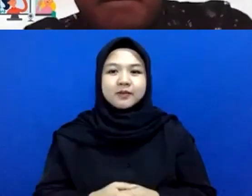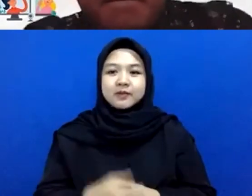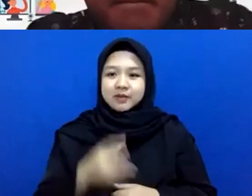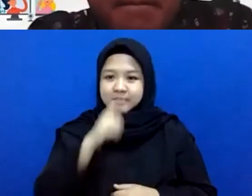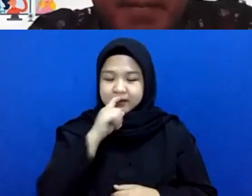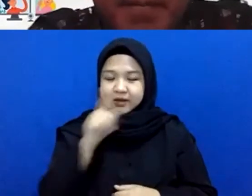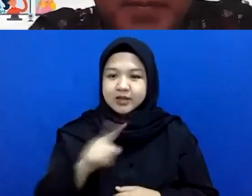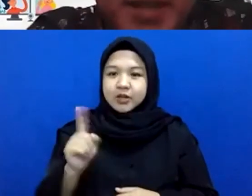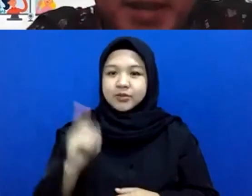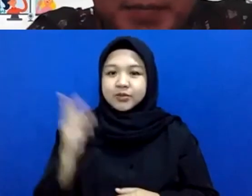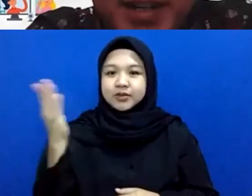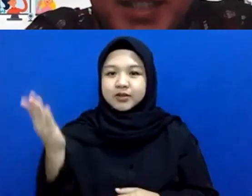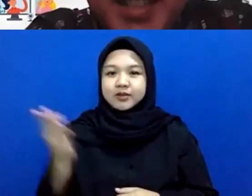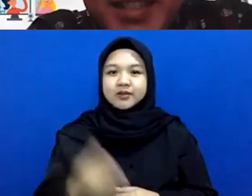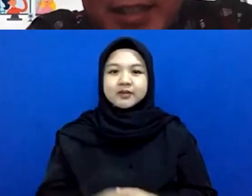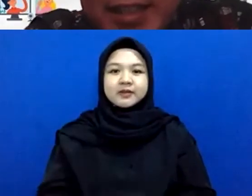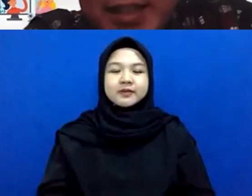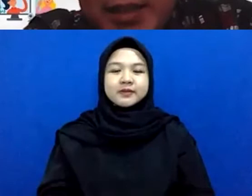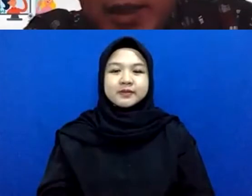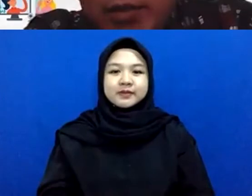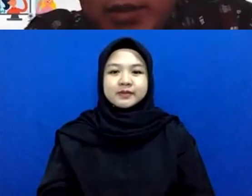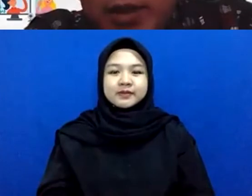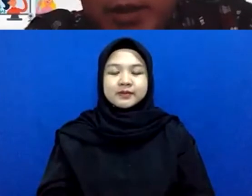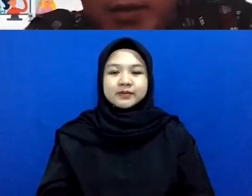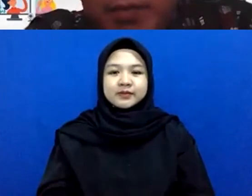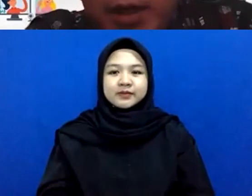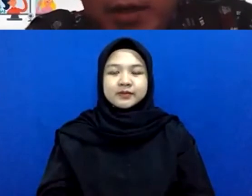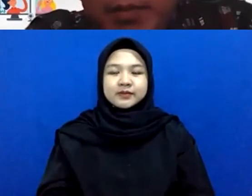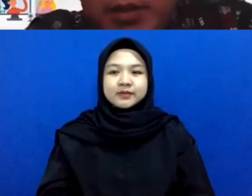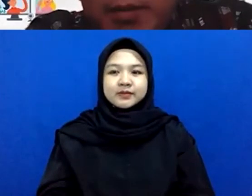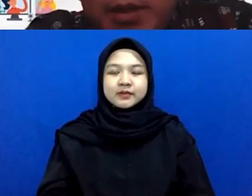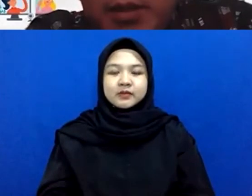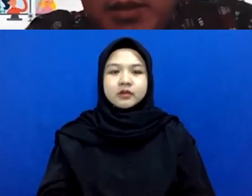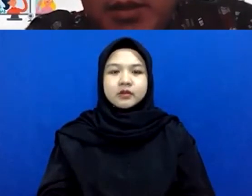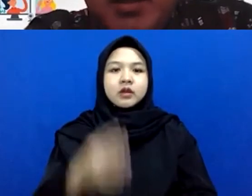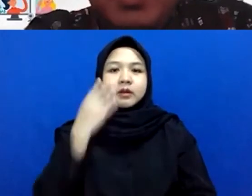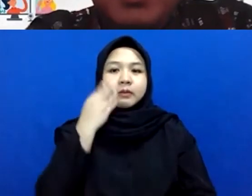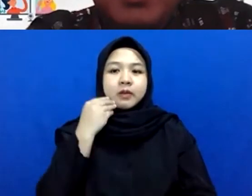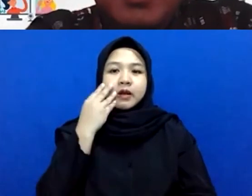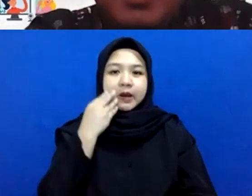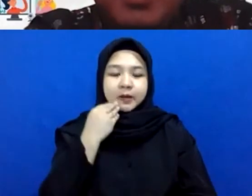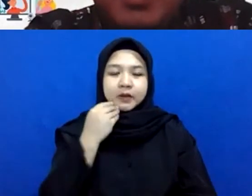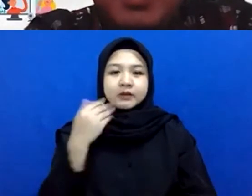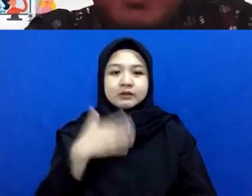dulu. Ya, terima kasih. Kalau disampaikan pengalaman selama ini,